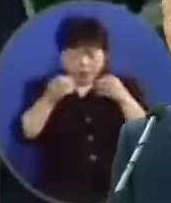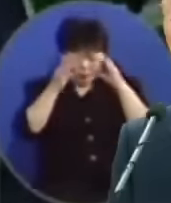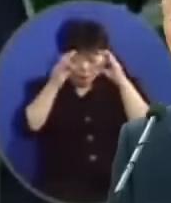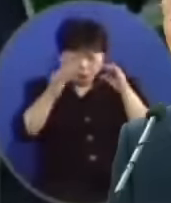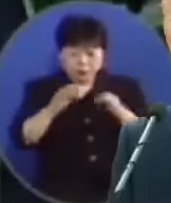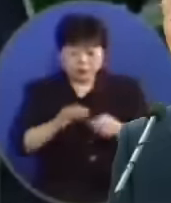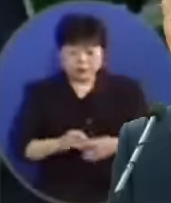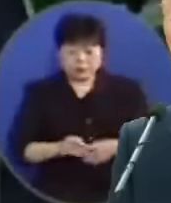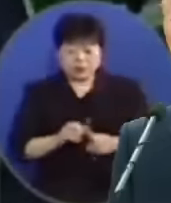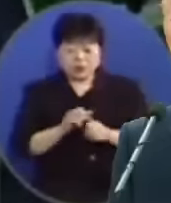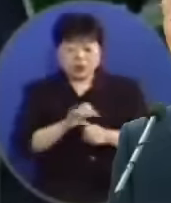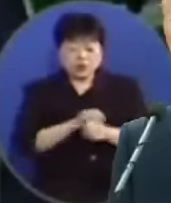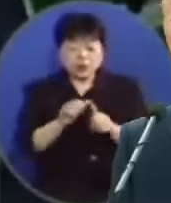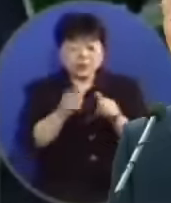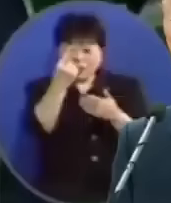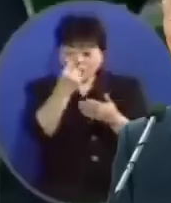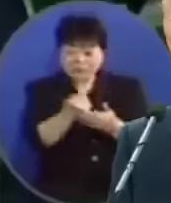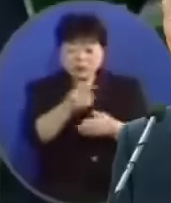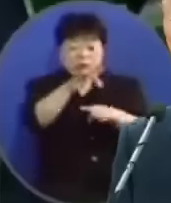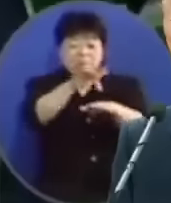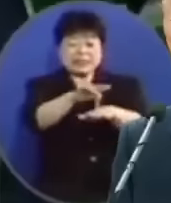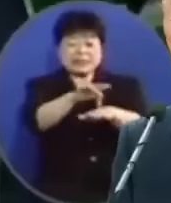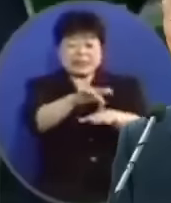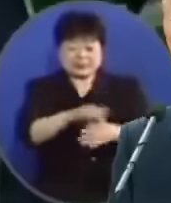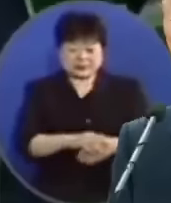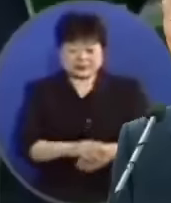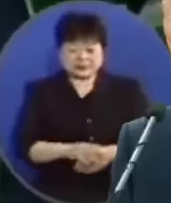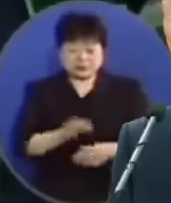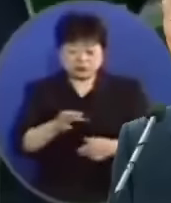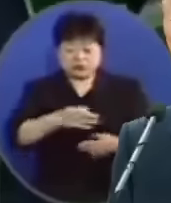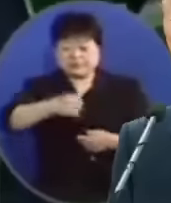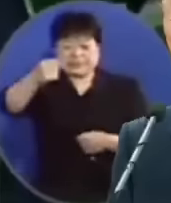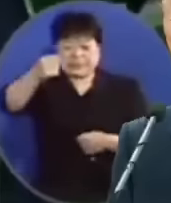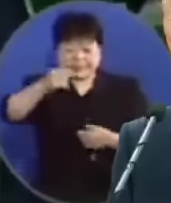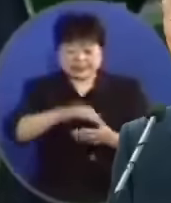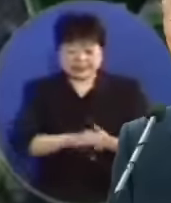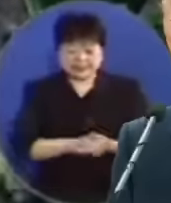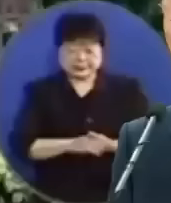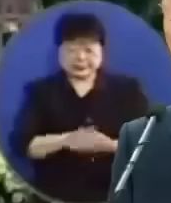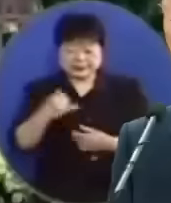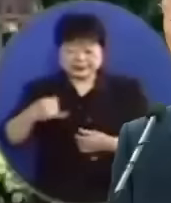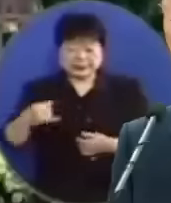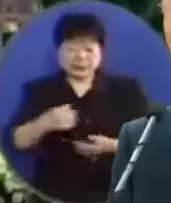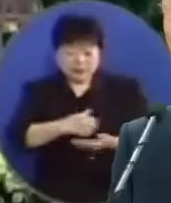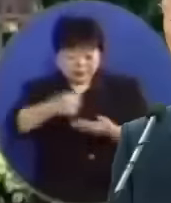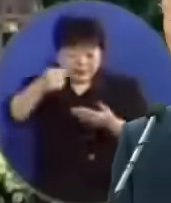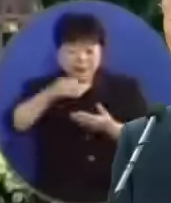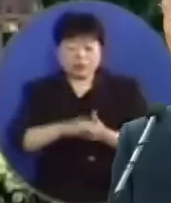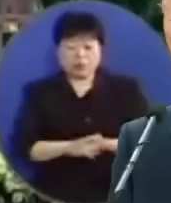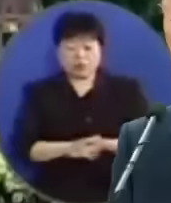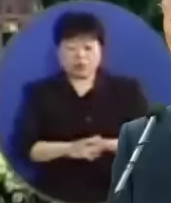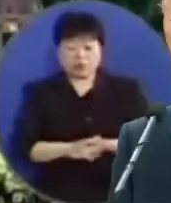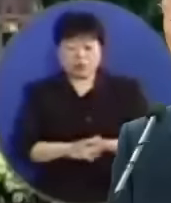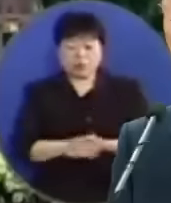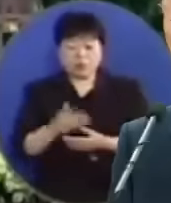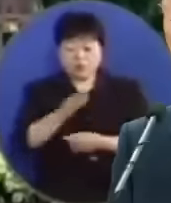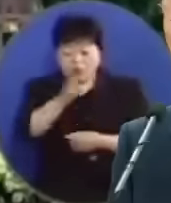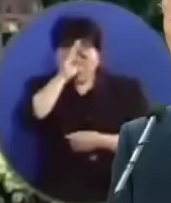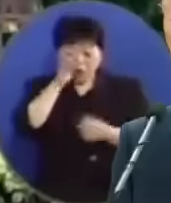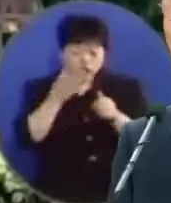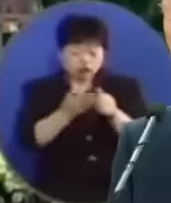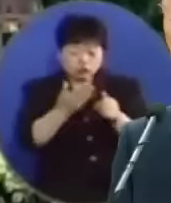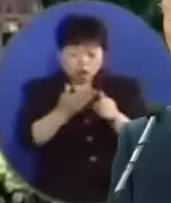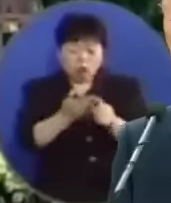욥에게 찾아와서 마귀는 물질을 다 빼앗아가고 자녀를 다 빼앗아가고 몸에 병들게